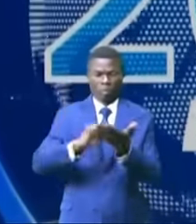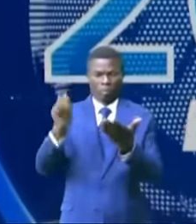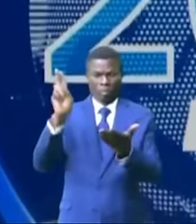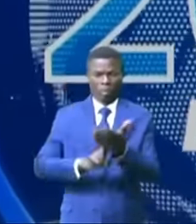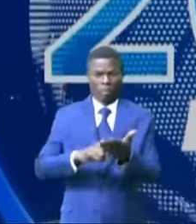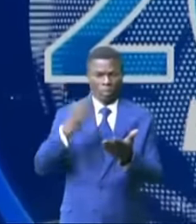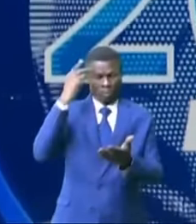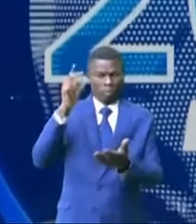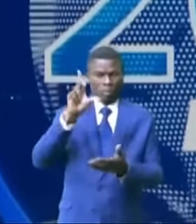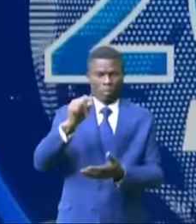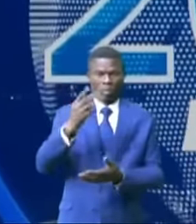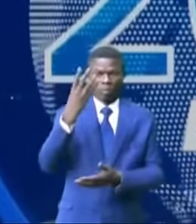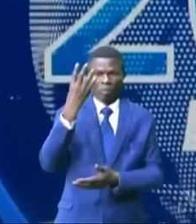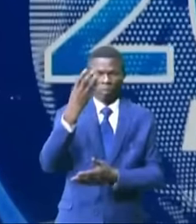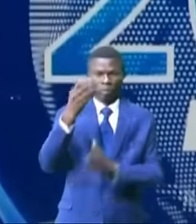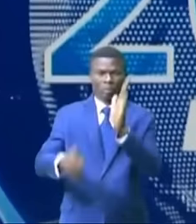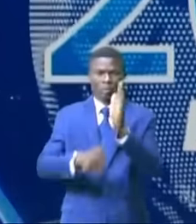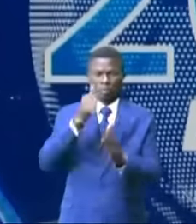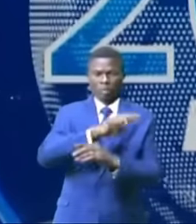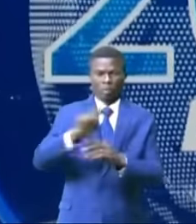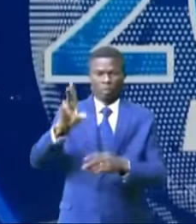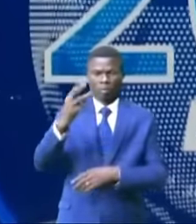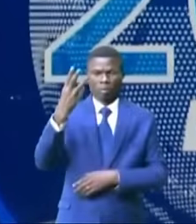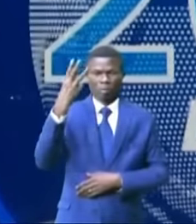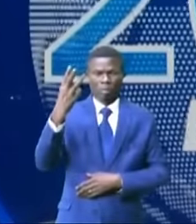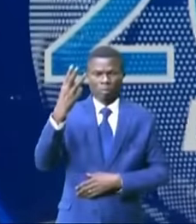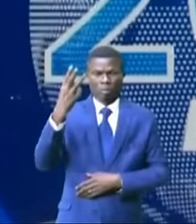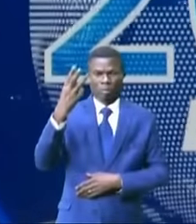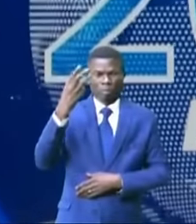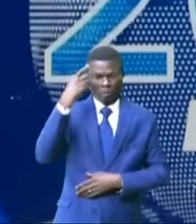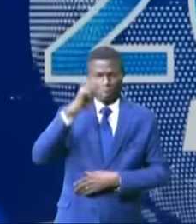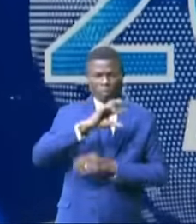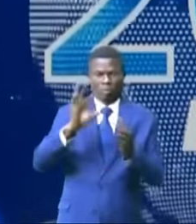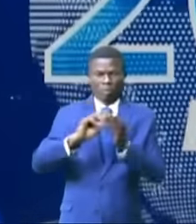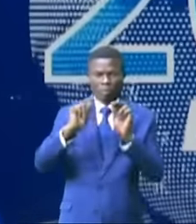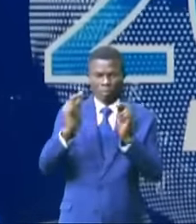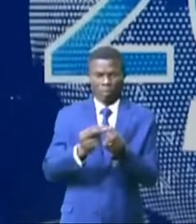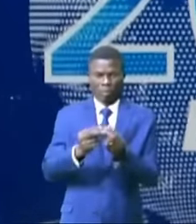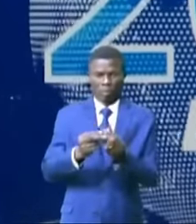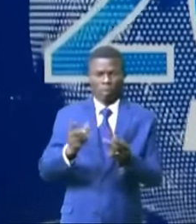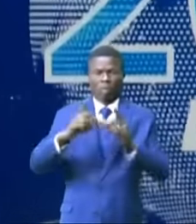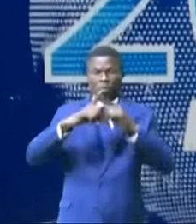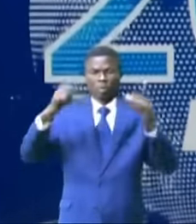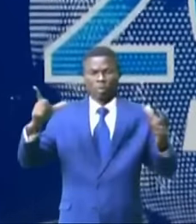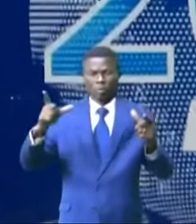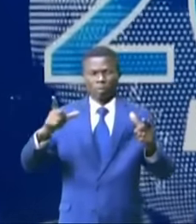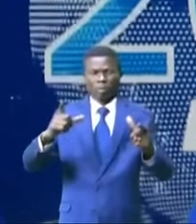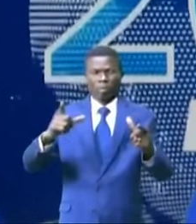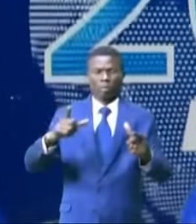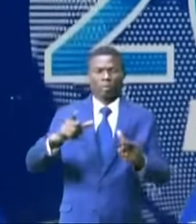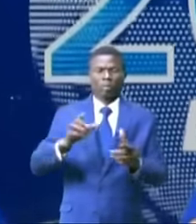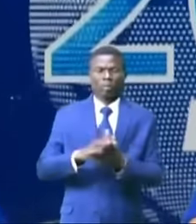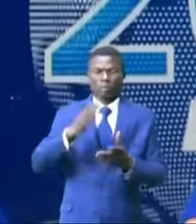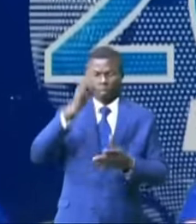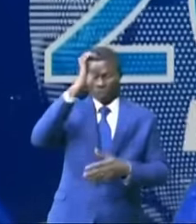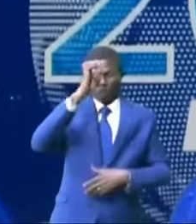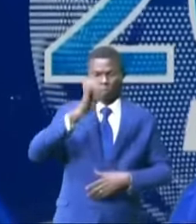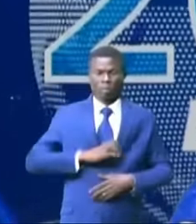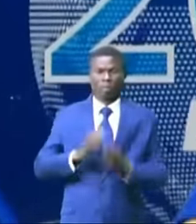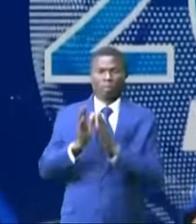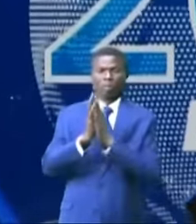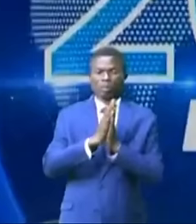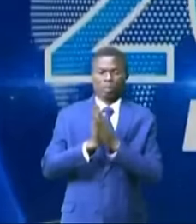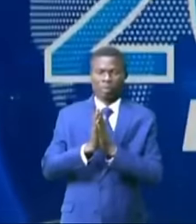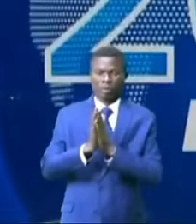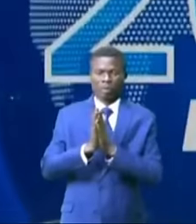Kinshasa le 24 novembre 2023 pour la coordination Espace Grand Est, Excellence Vitel